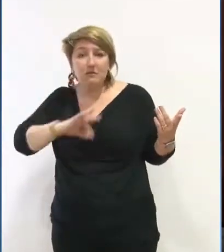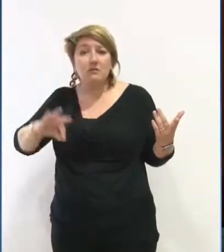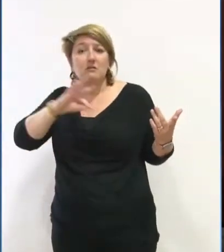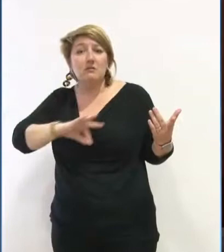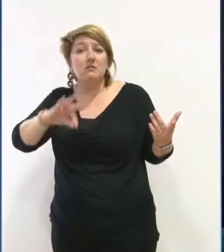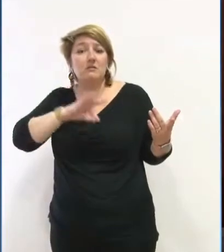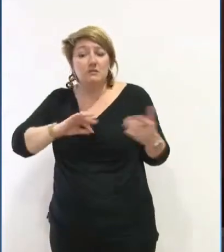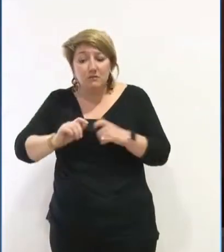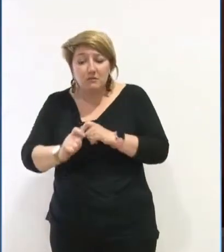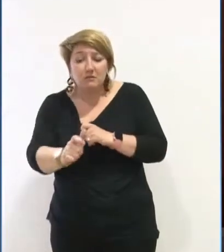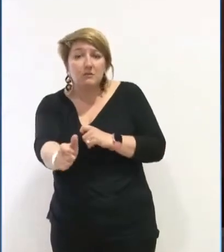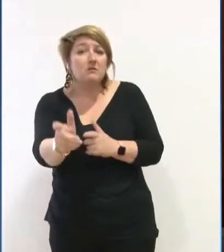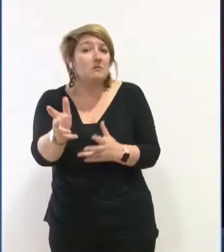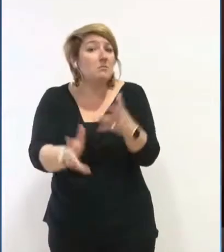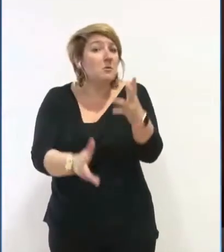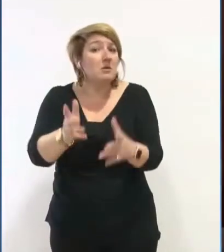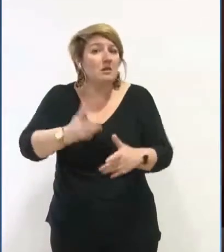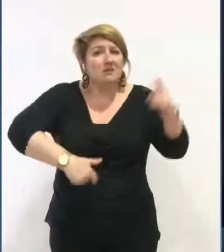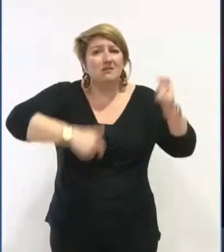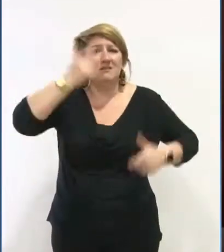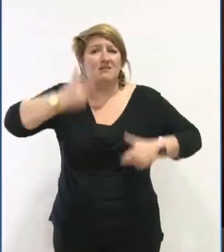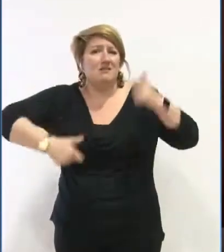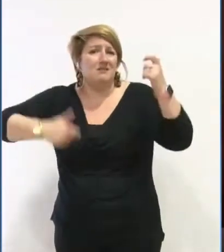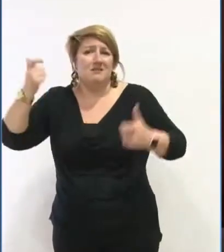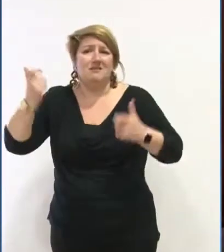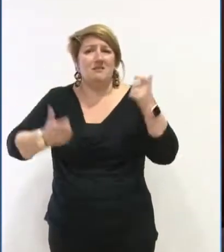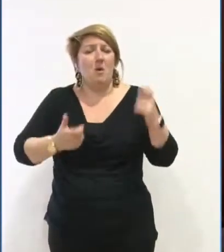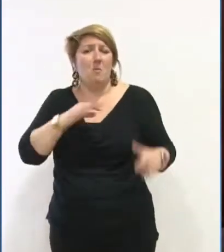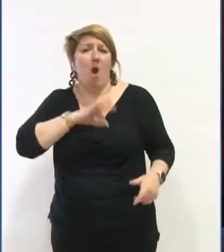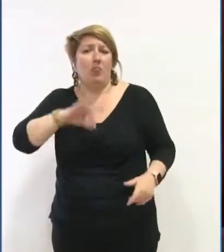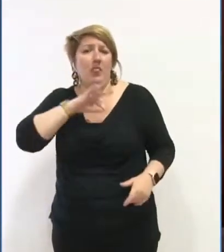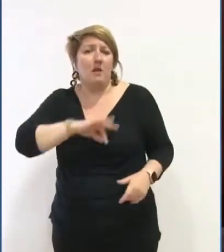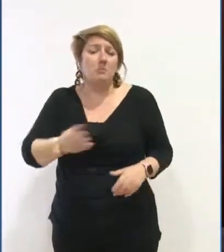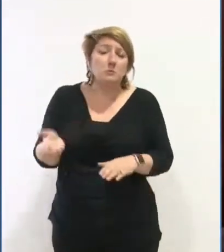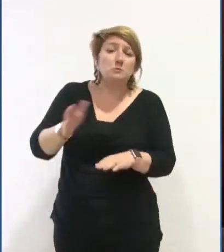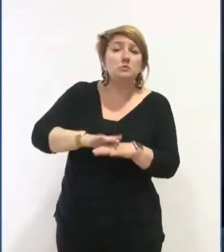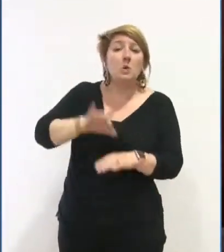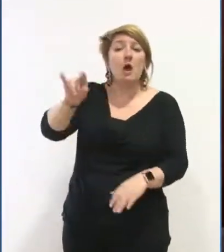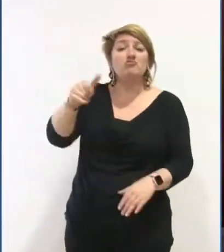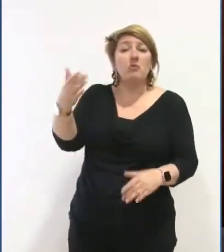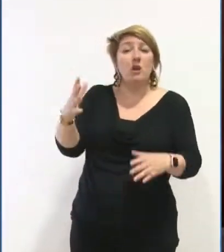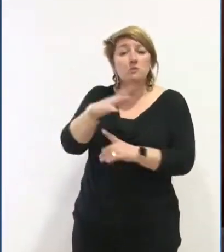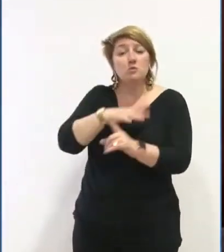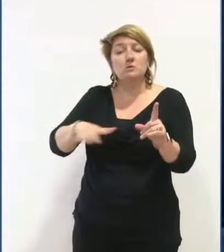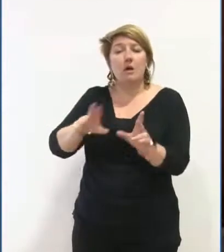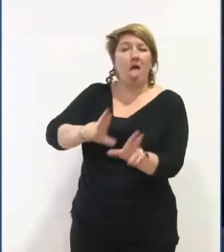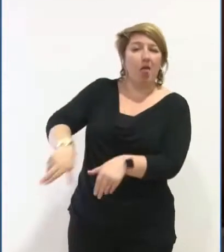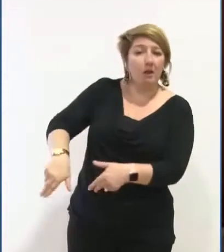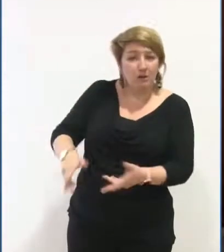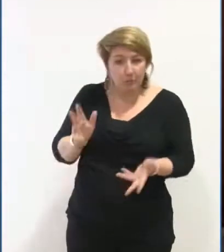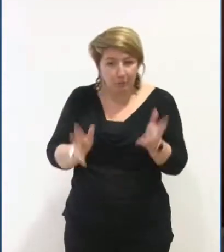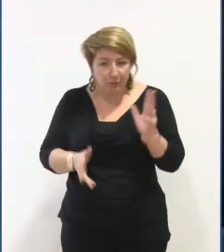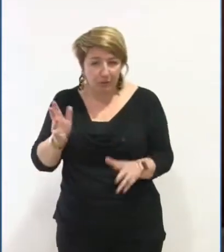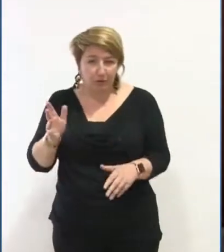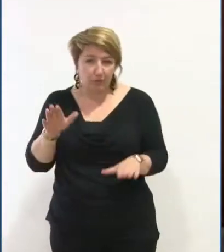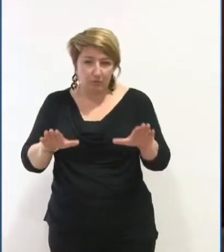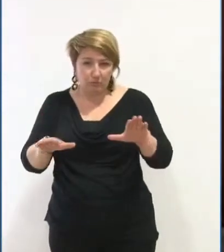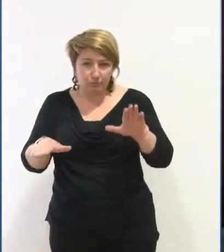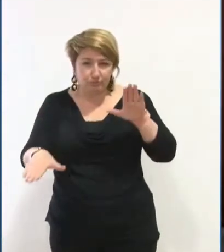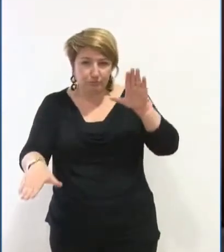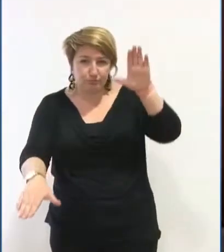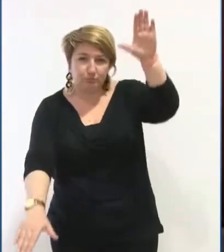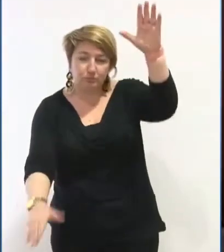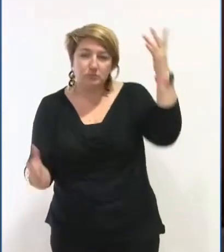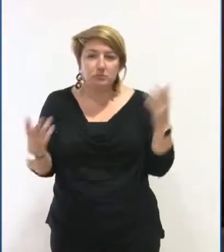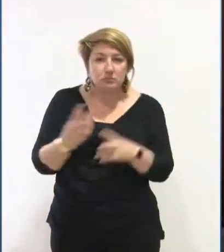pas de privilégier des opérations rentables au détriment d'un engagement social? Et quelles seraient